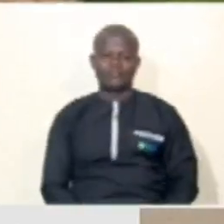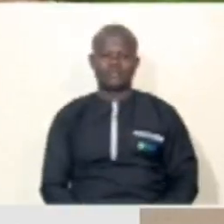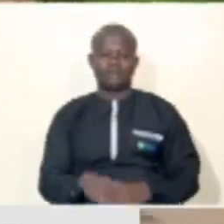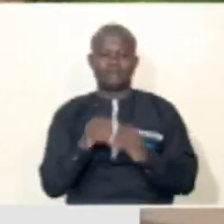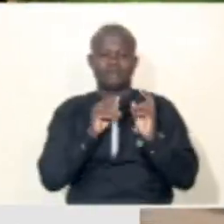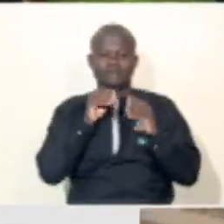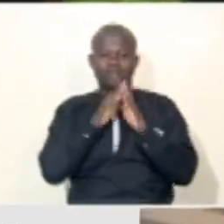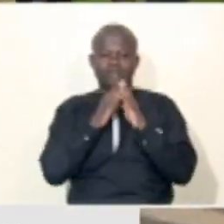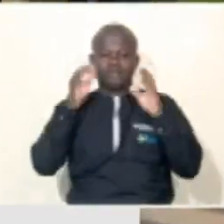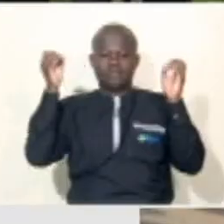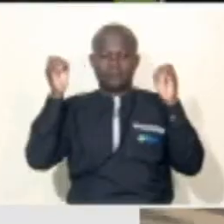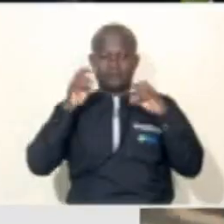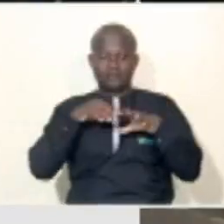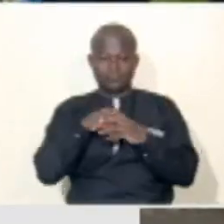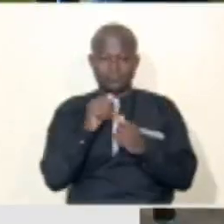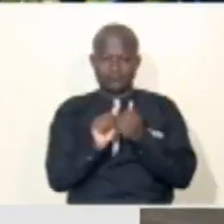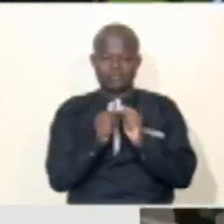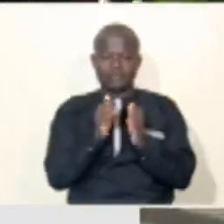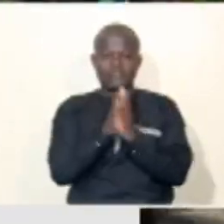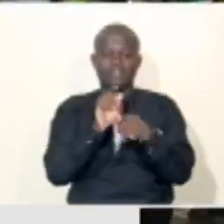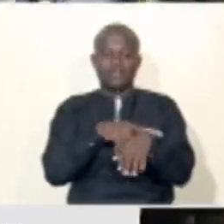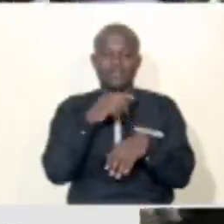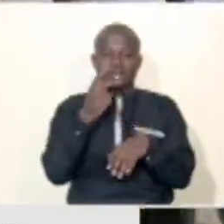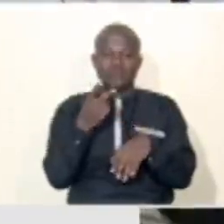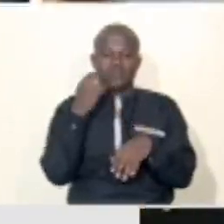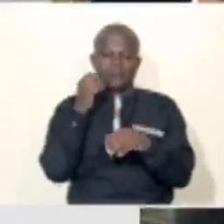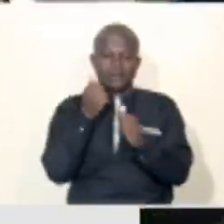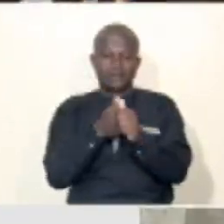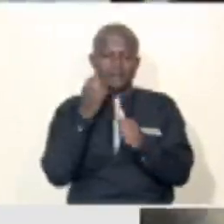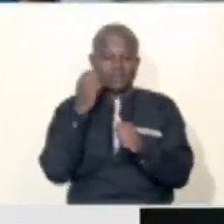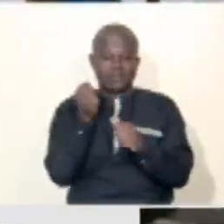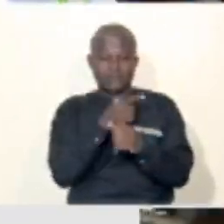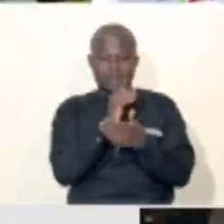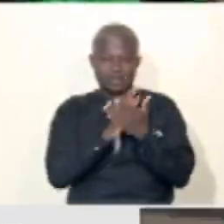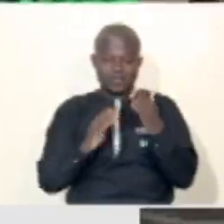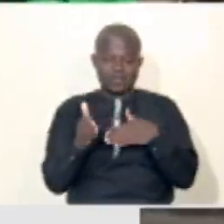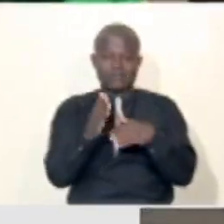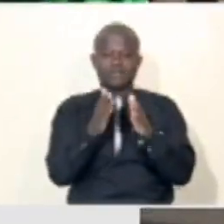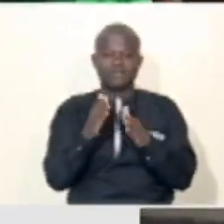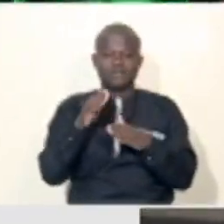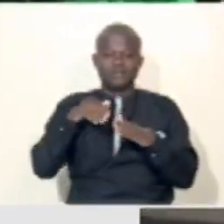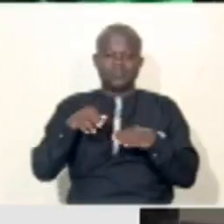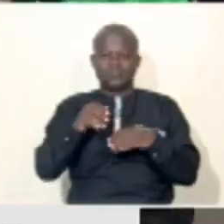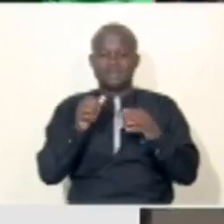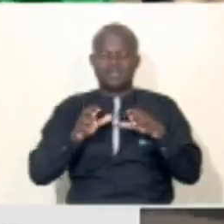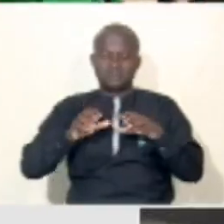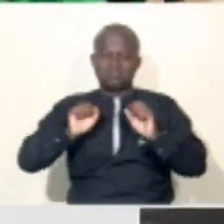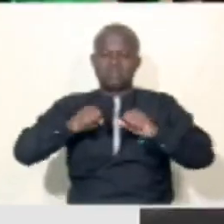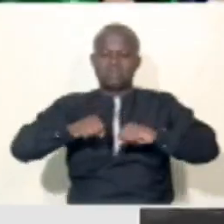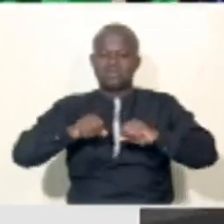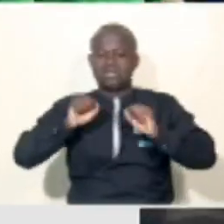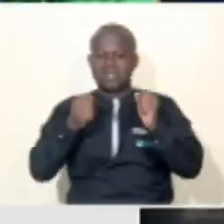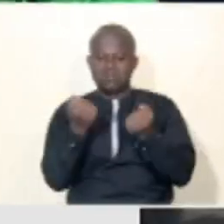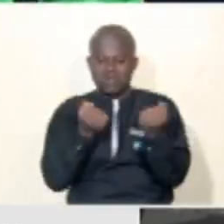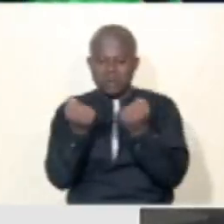Ubusanzwe mu mujyi wa Kigali haba siporo rusange inshuro 2 buri kwezi, aho imwe mu mihanda ibinyabiziga bya moteri biba bikumiriwe